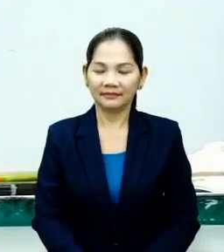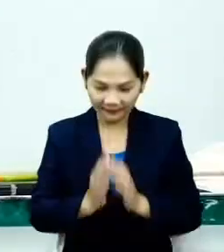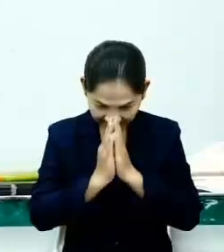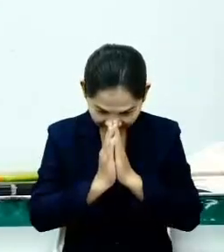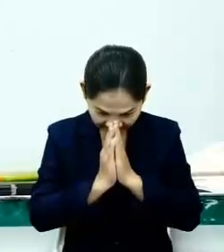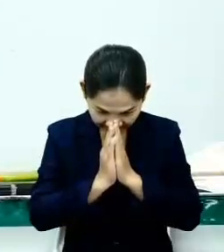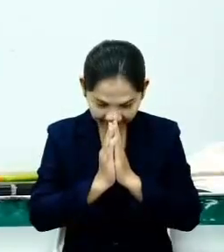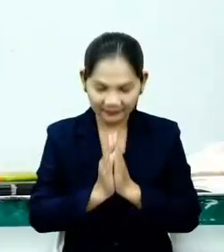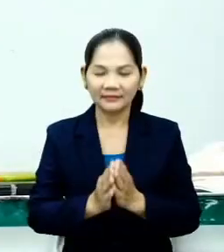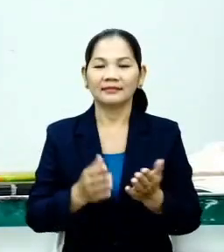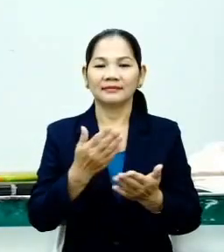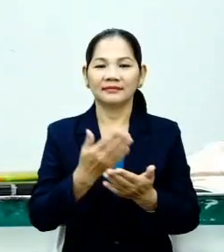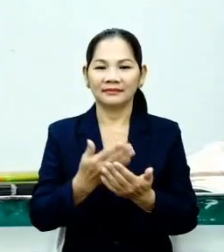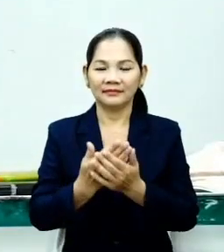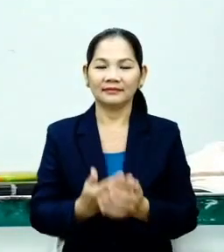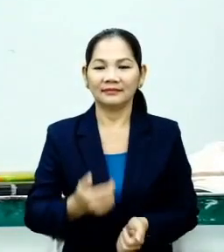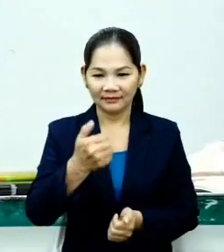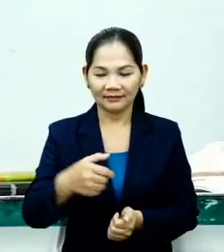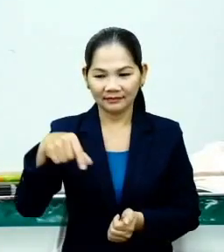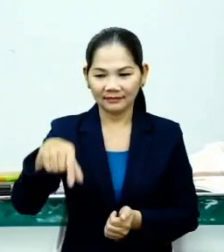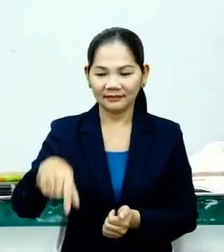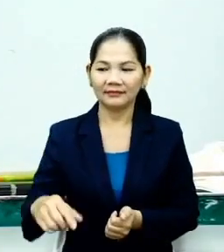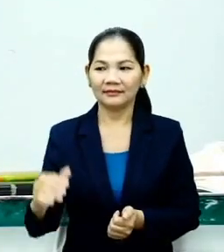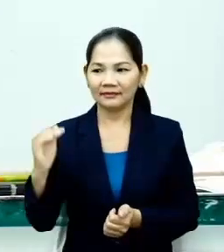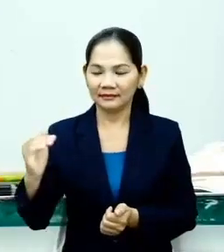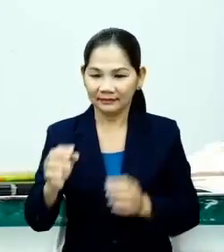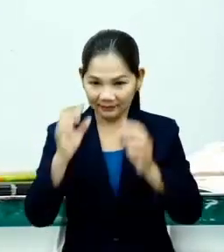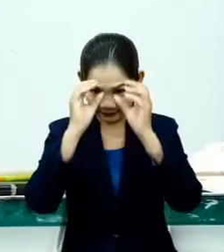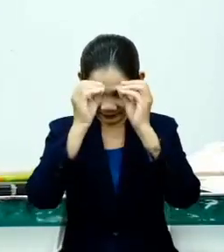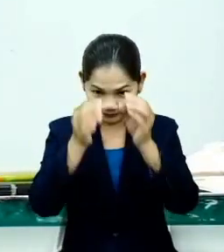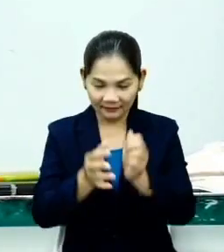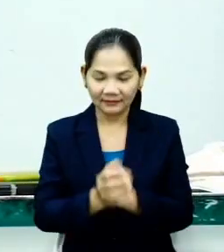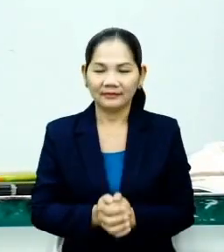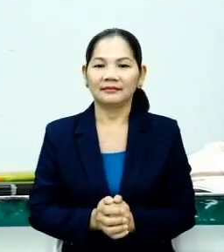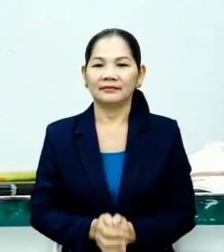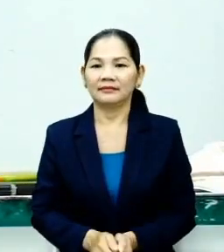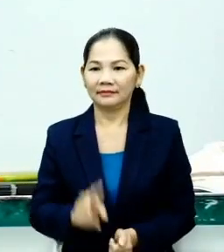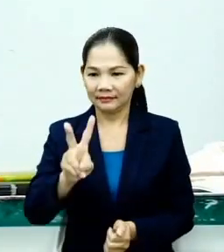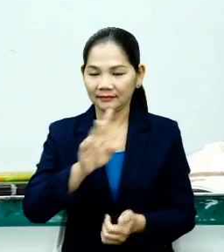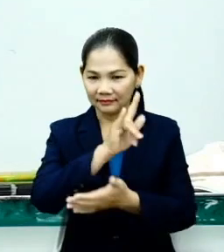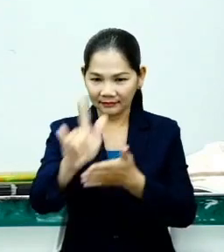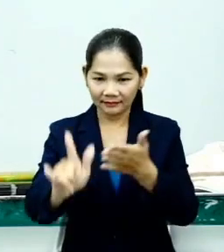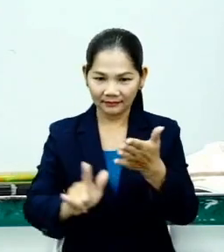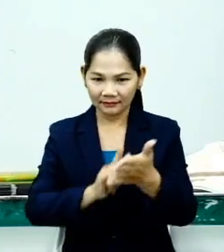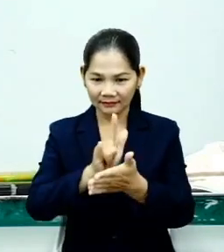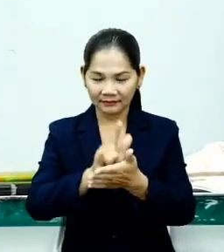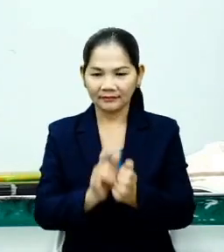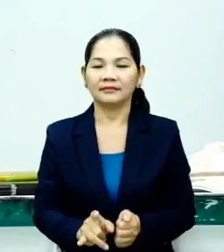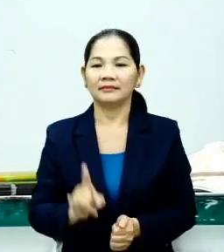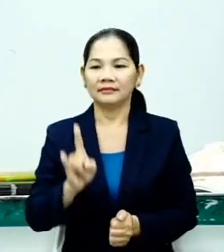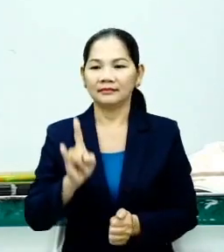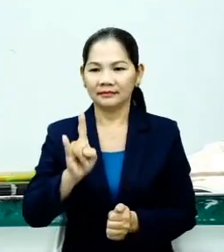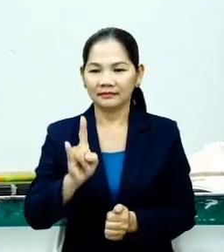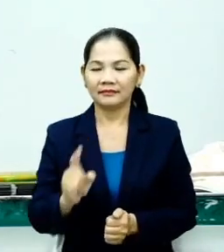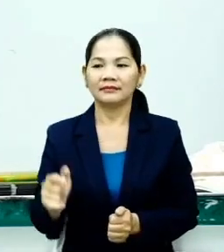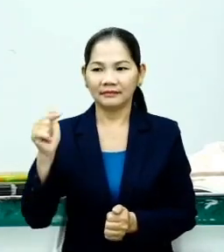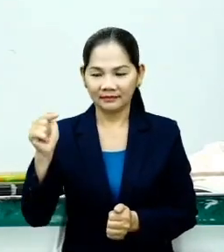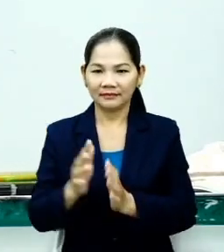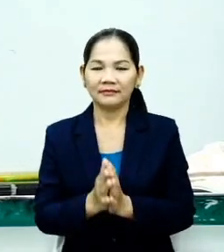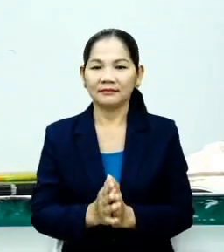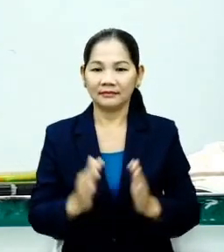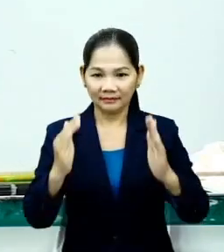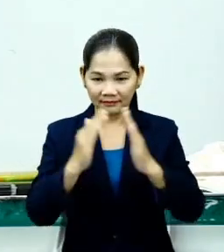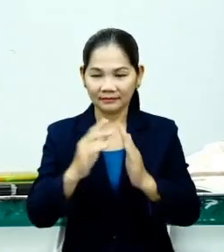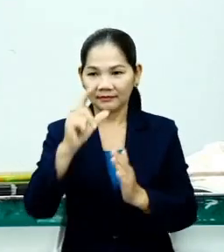Chà, xong chùm riêp xua. Chà, nên các nhóm chùm ưa cái xin này cứ chỉ cử rụng bằng riêng thân ạ tí bí. Nơi xà lá bạc thoam sẽ xa một ní, cơ